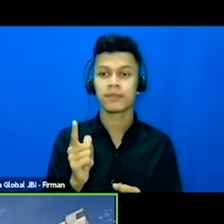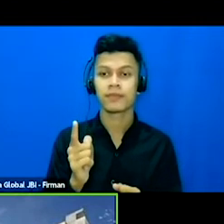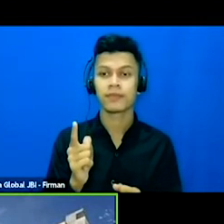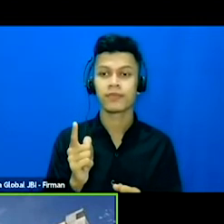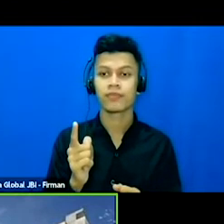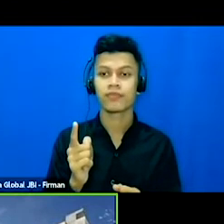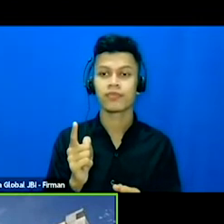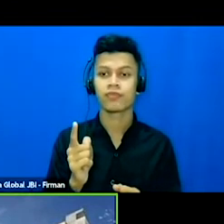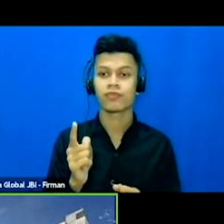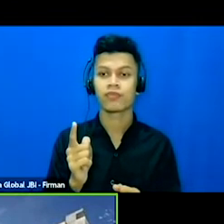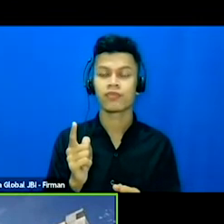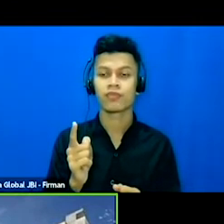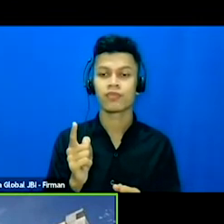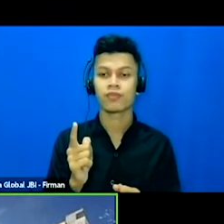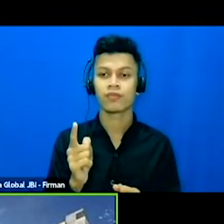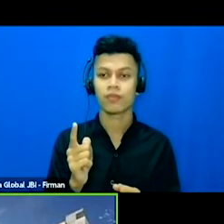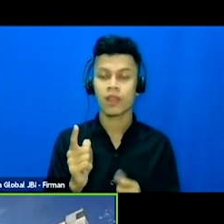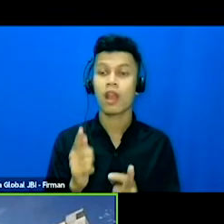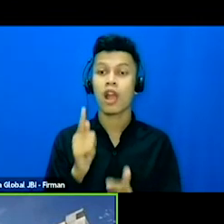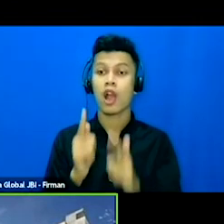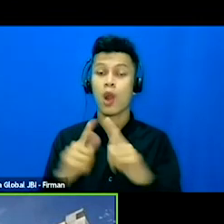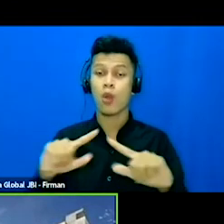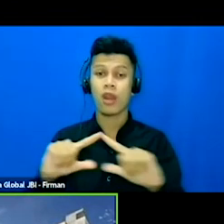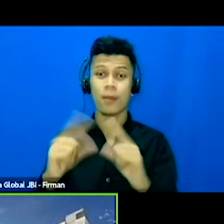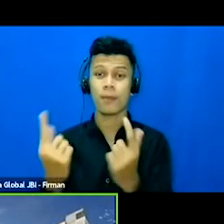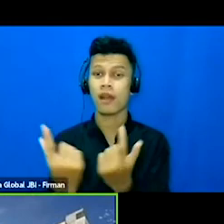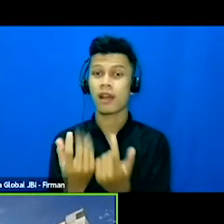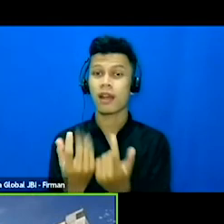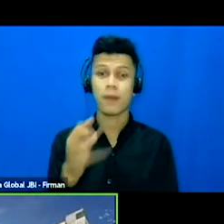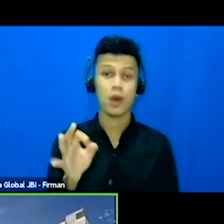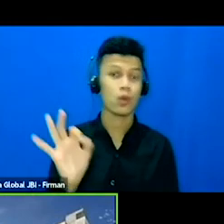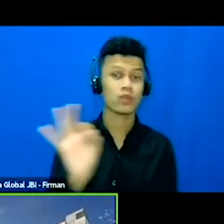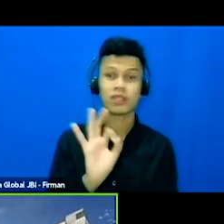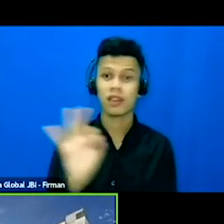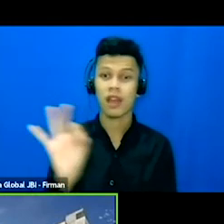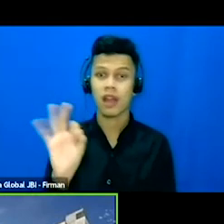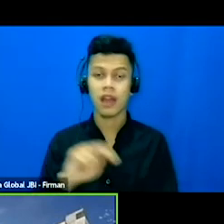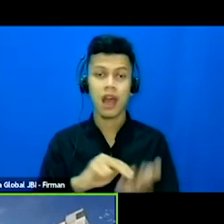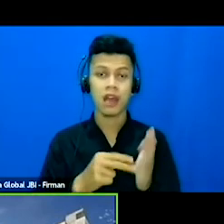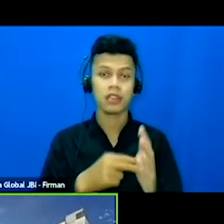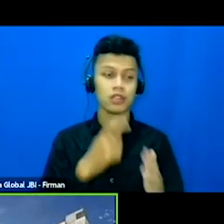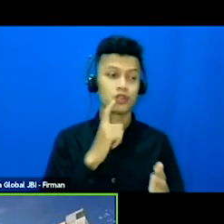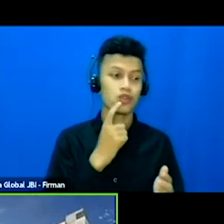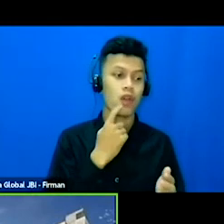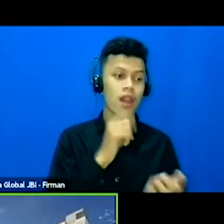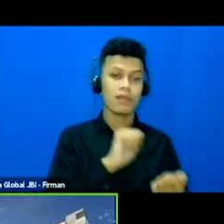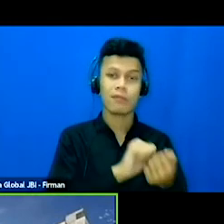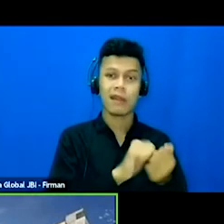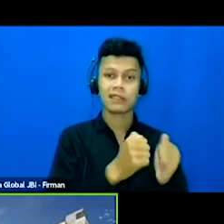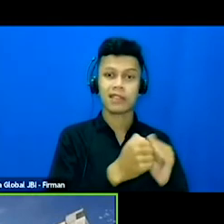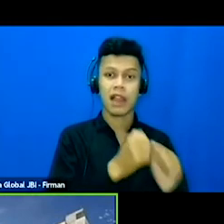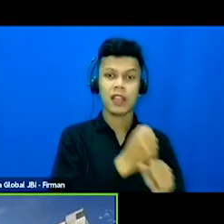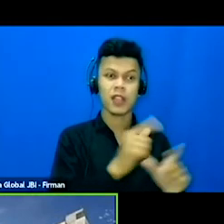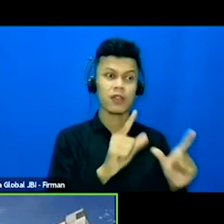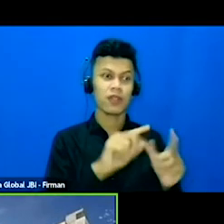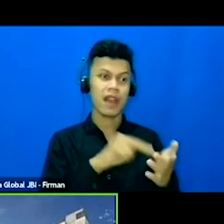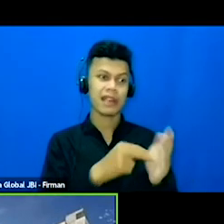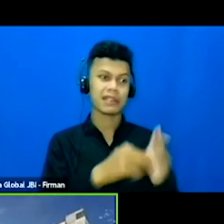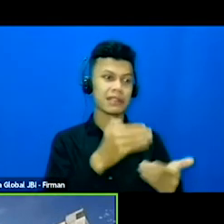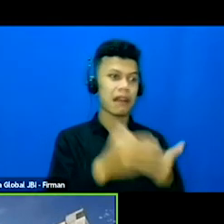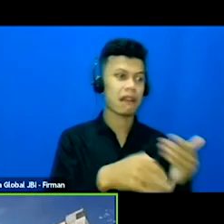tidak berarti bahwa Kalau tidak ada lembaga baru lalu mengenai masalah Green browsing ini tidak akan tertangani